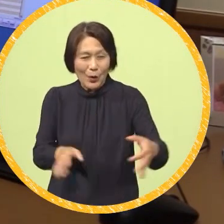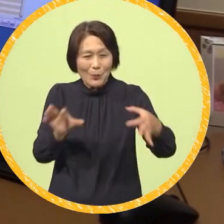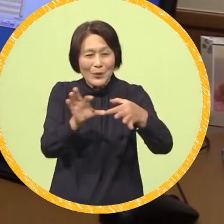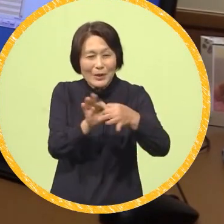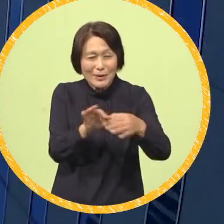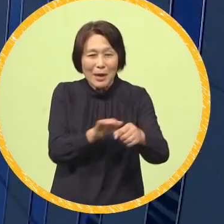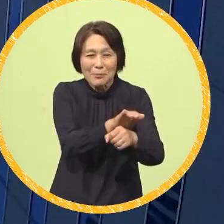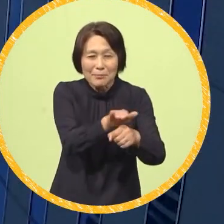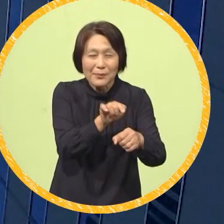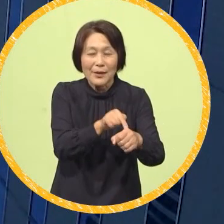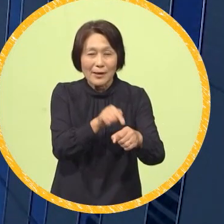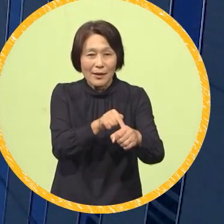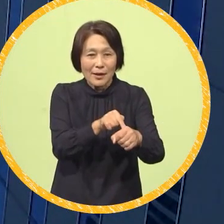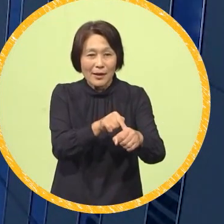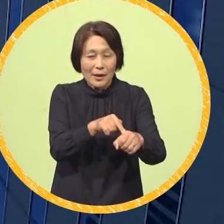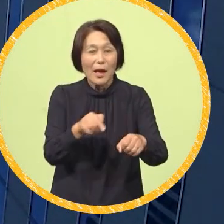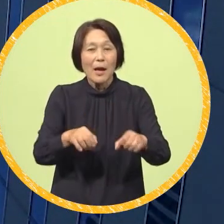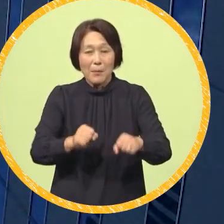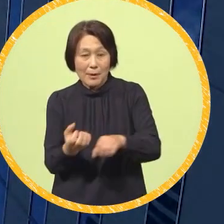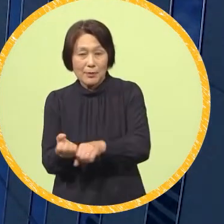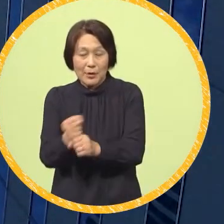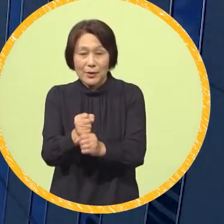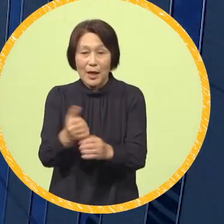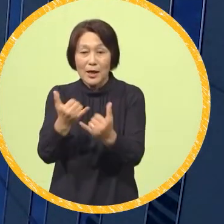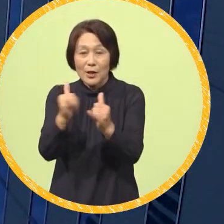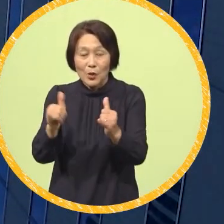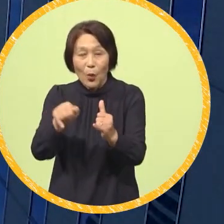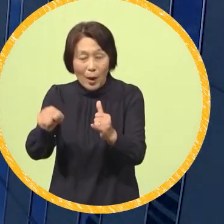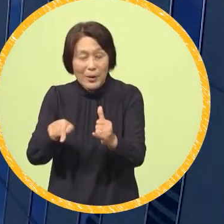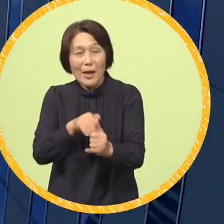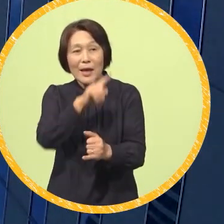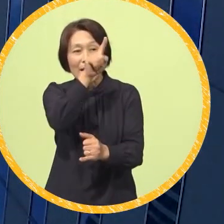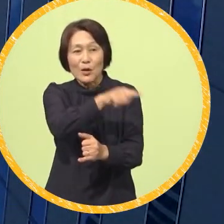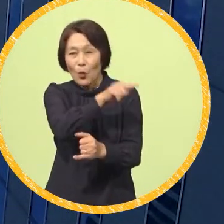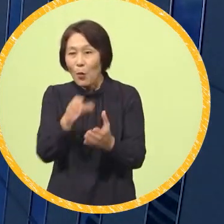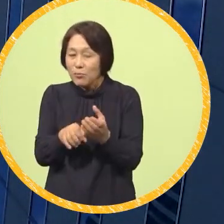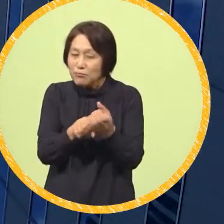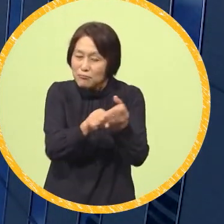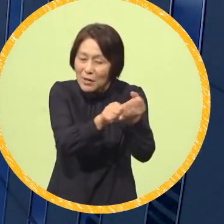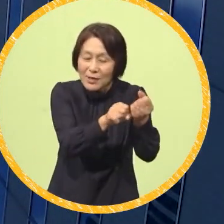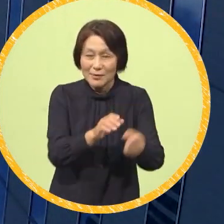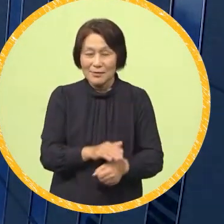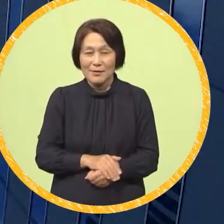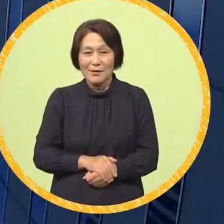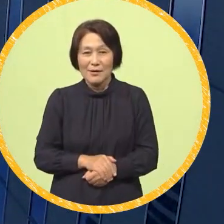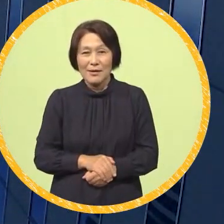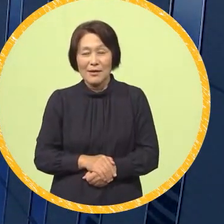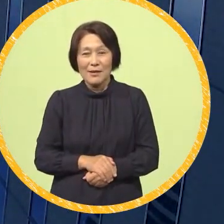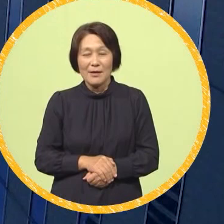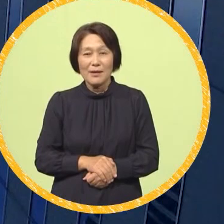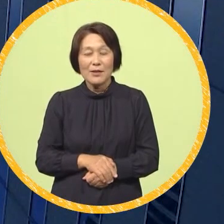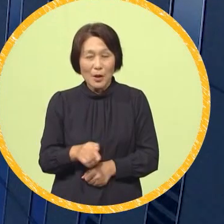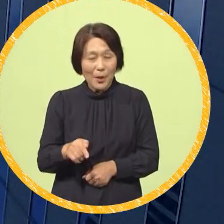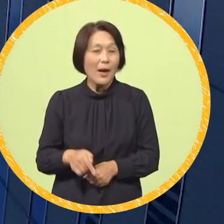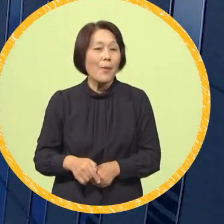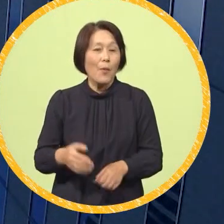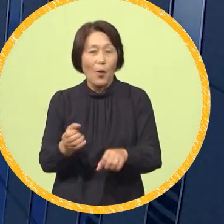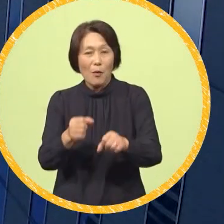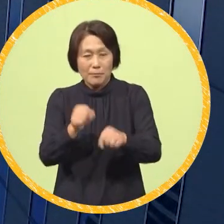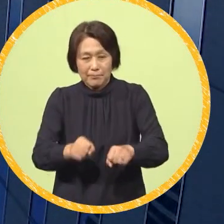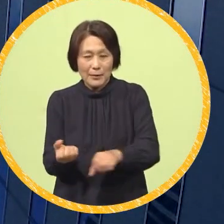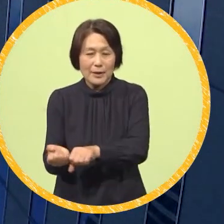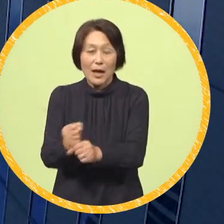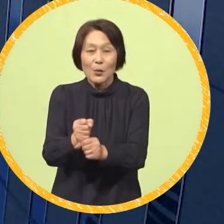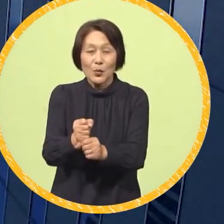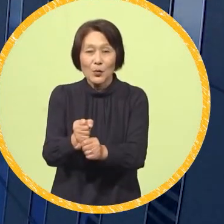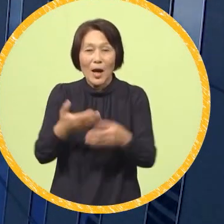ですけれども、回復した人であればあるほど人の顔が浮かんでくるんですよ。そこまで来れば、ある意味では回復はかなり安